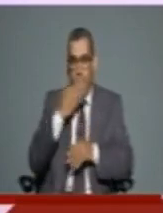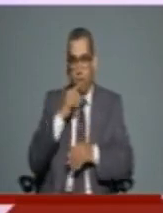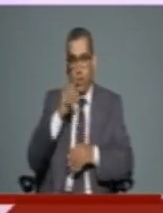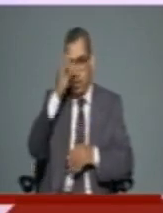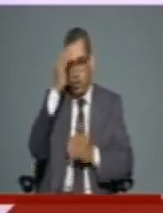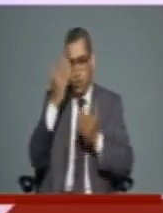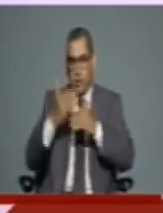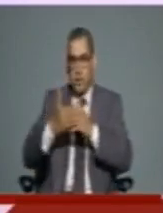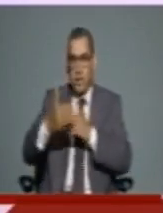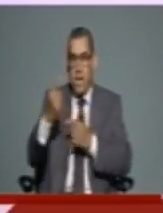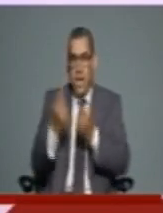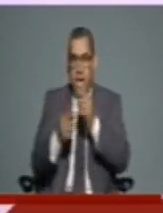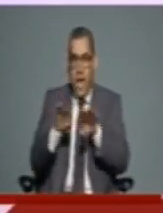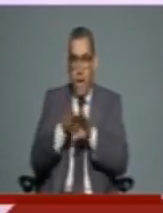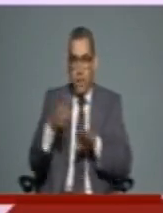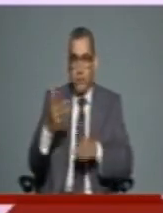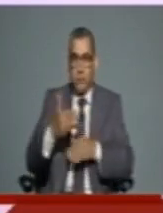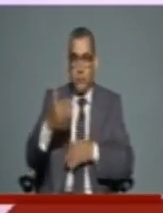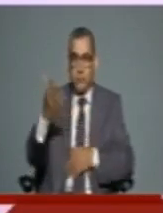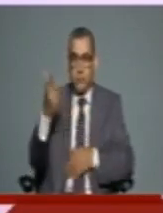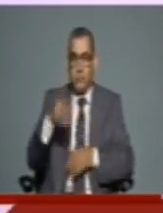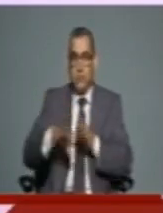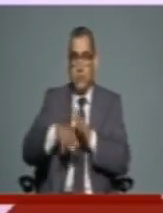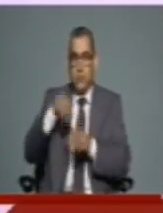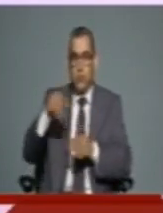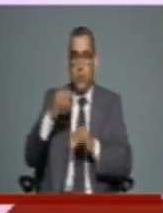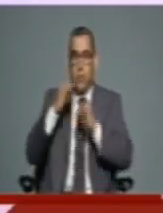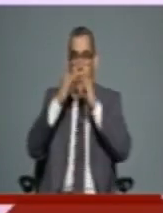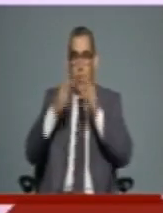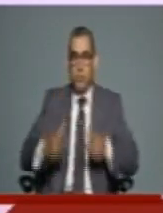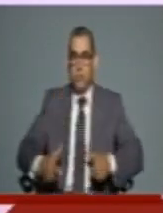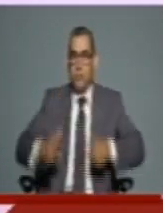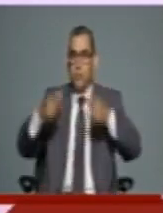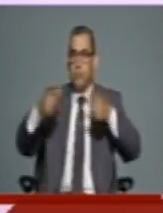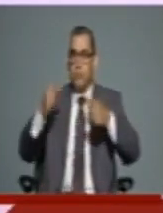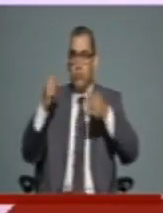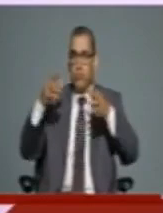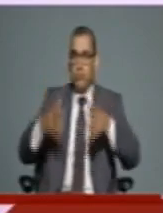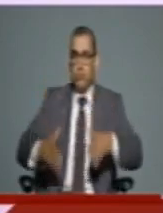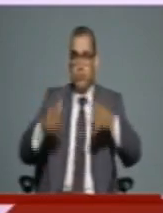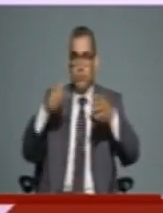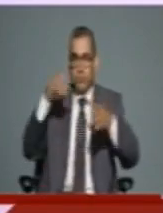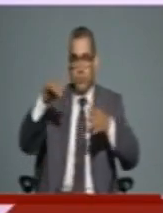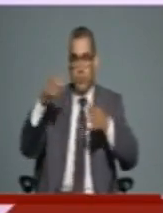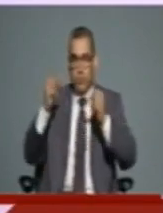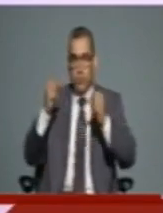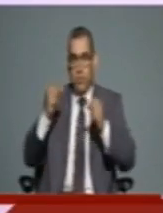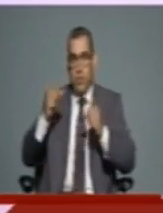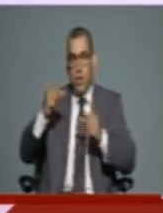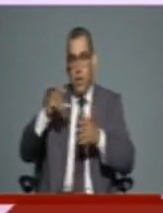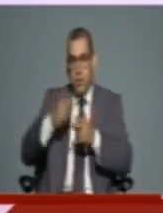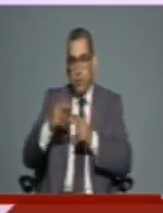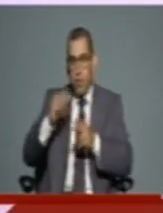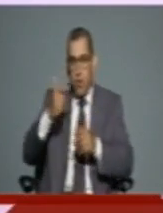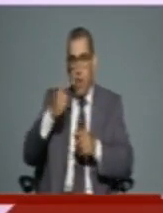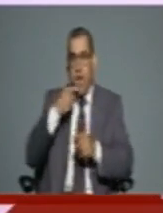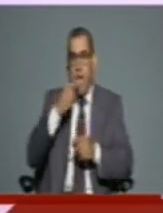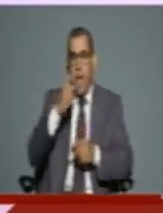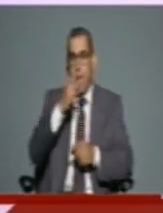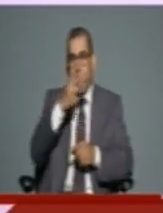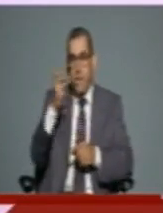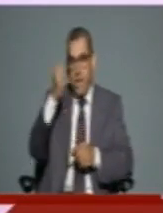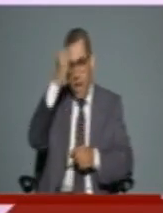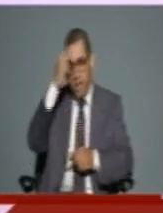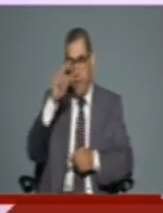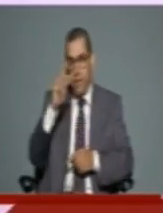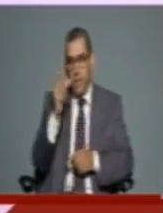القمح عندهم. هم بيعملوا مجمع صوامع في المرحله الاولى 200,000 طن، ولكن هتصل